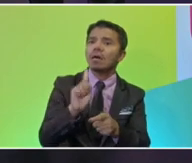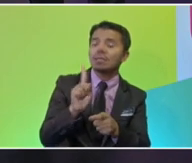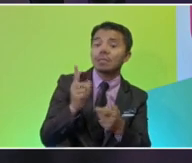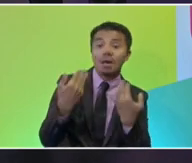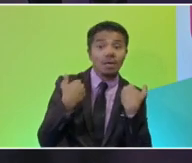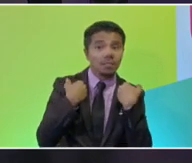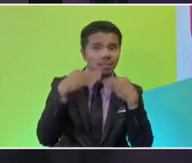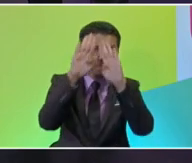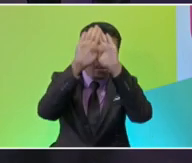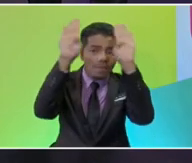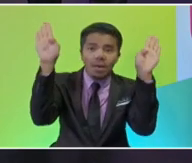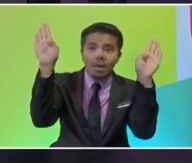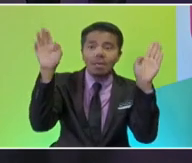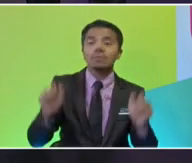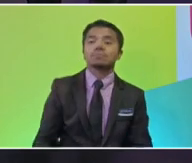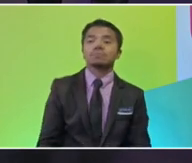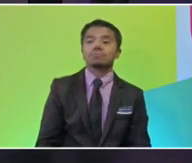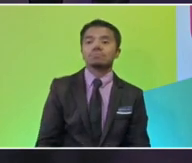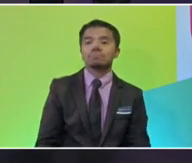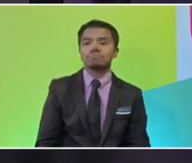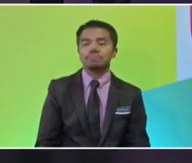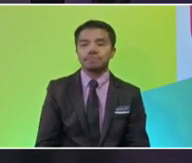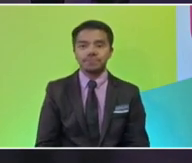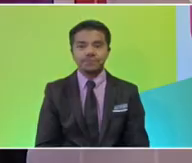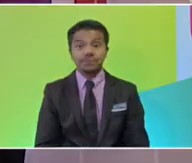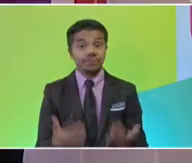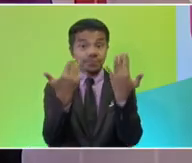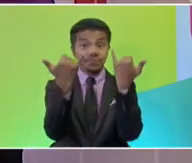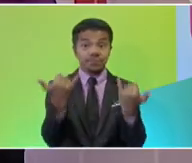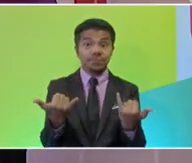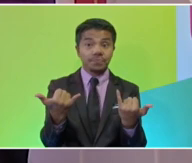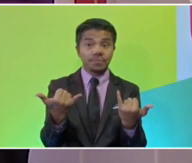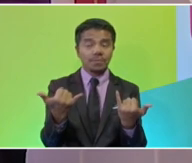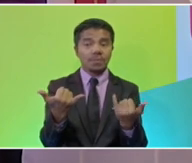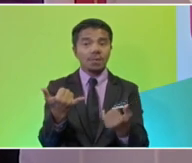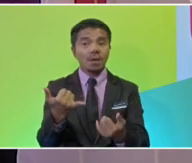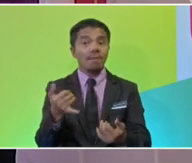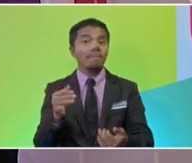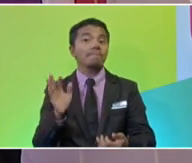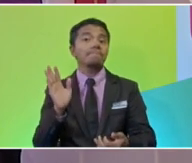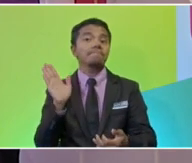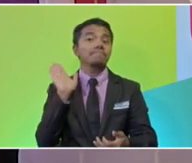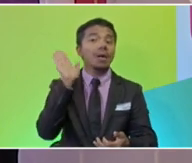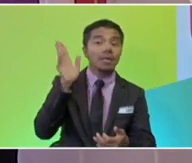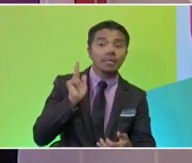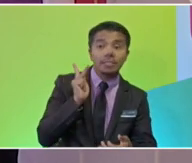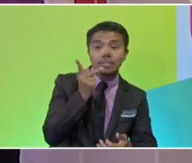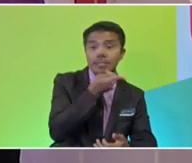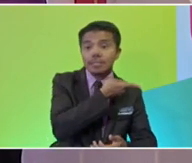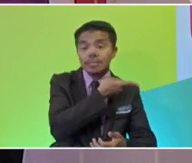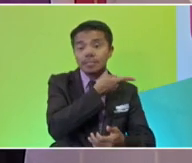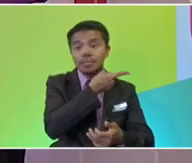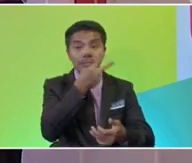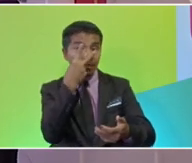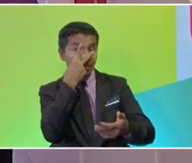kita belajar tentang bagaimana bayang-bayang terbentuk Sekarang mari kita sama-sama perhatikan pada raja